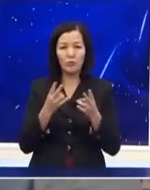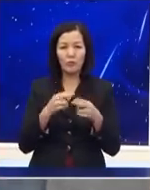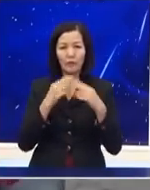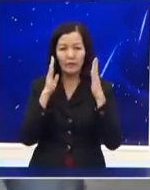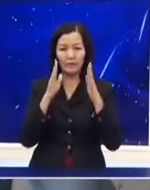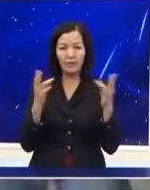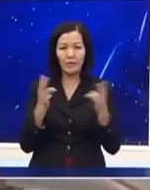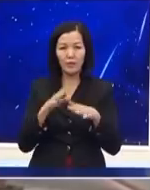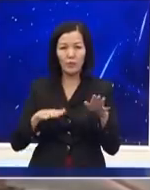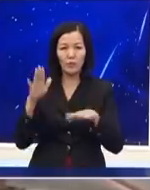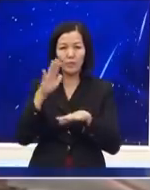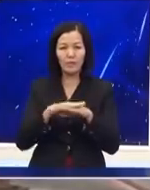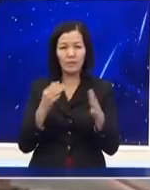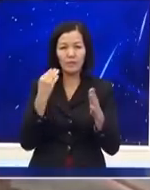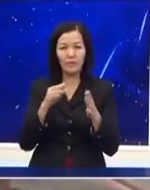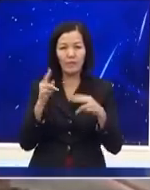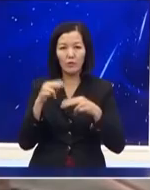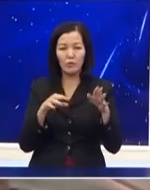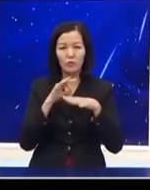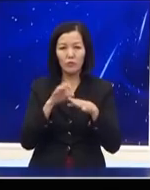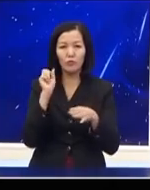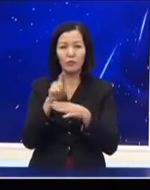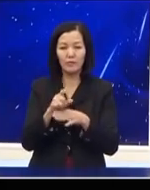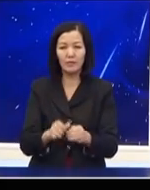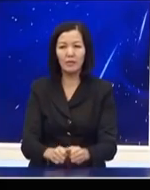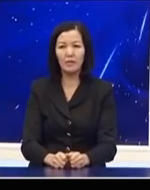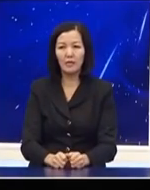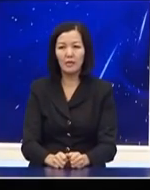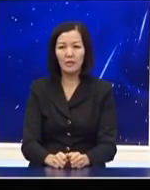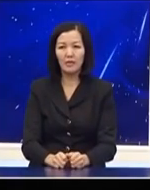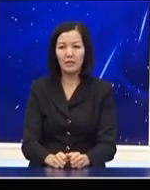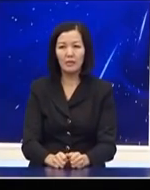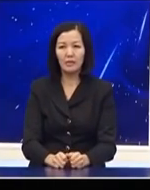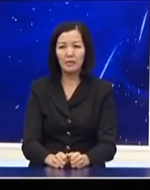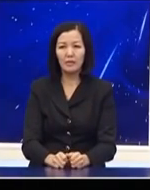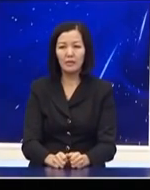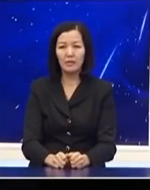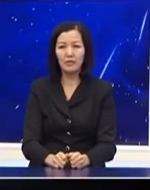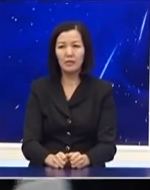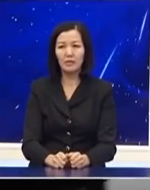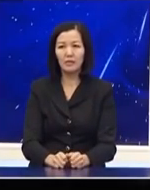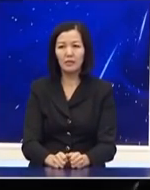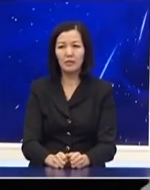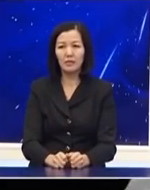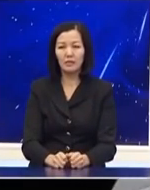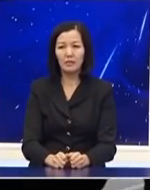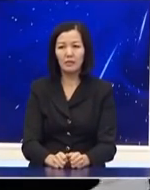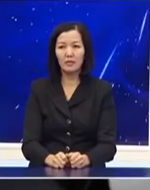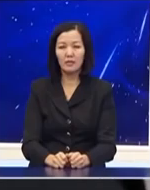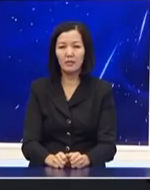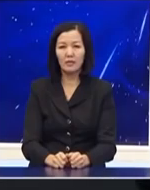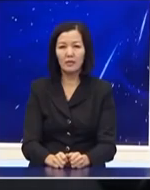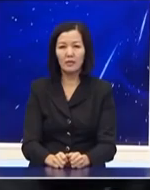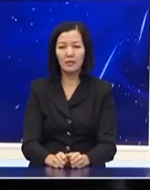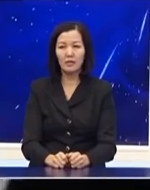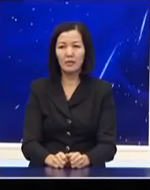ретте өңір басшысы сапалы құрылыс жүргізуді тапсырды. Но у него до конца декабря, поэтому... До конца декабря пусть да? Делает. Не успеет, потом